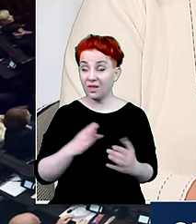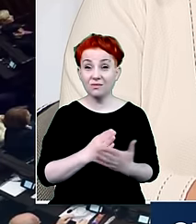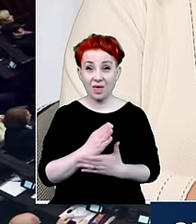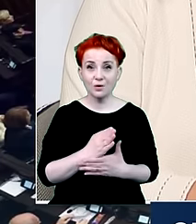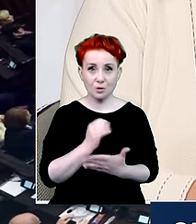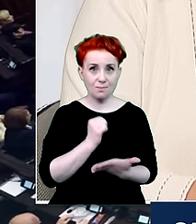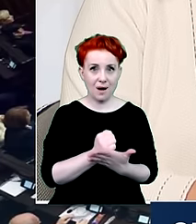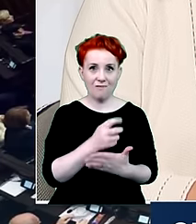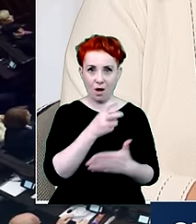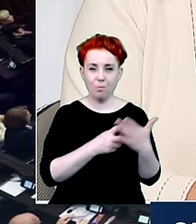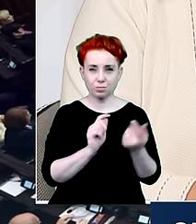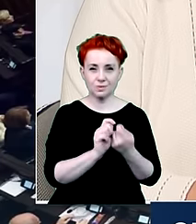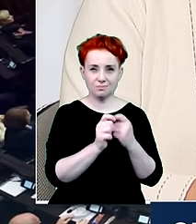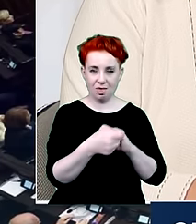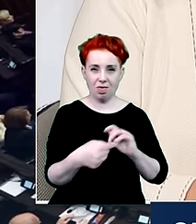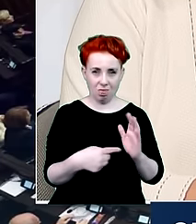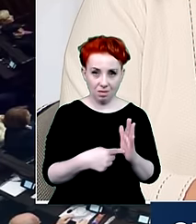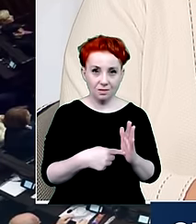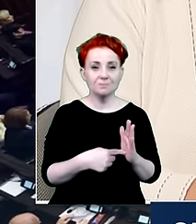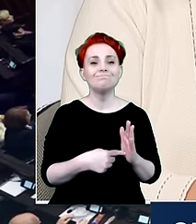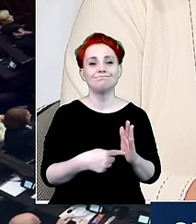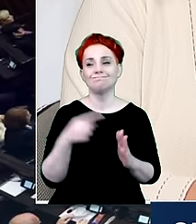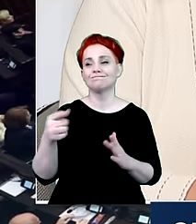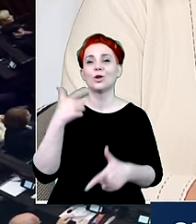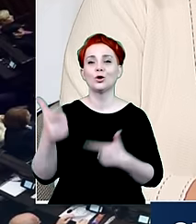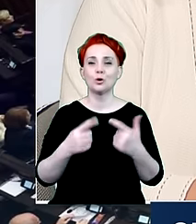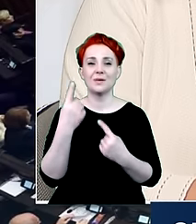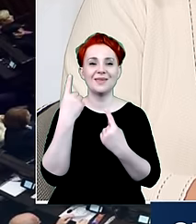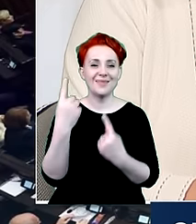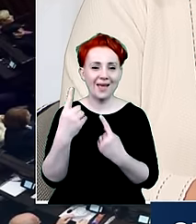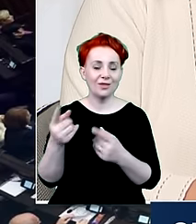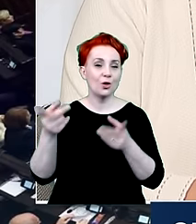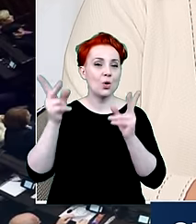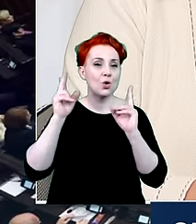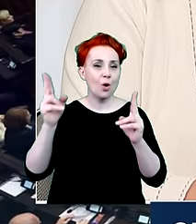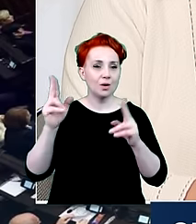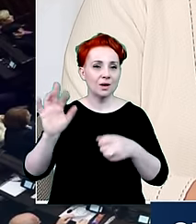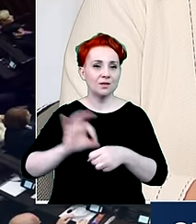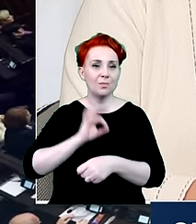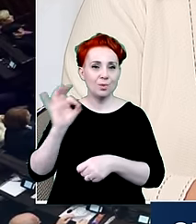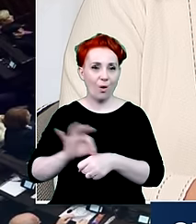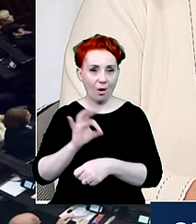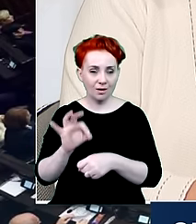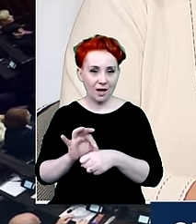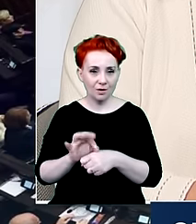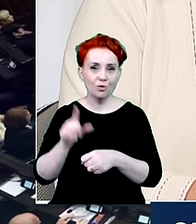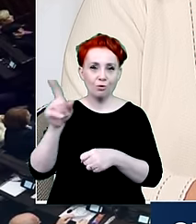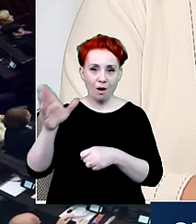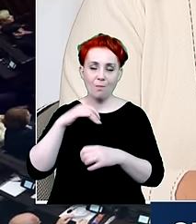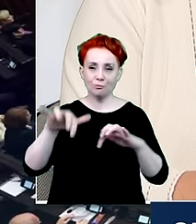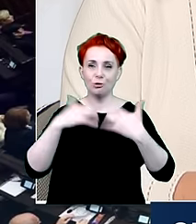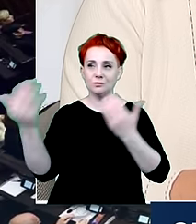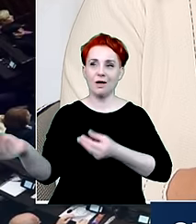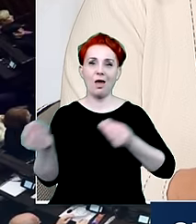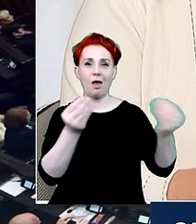prawo dotyczące aborcji, to przygotowalibyście jeden konkretny projekt, który poddany był pod obrady Sejmu i